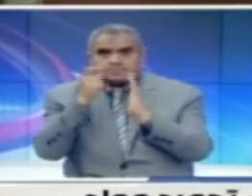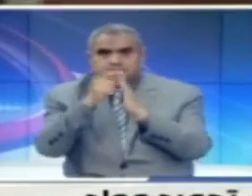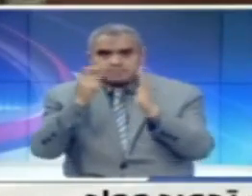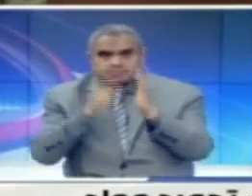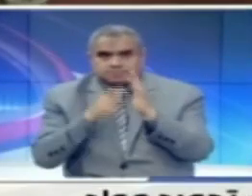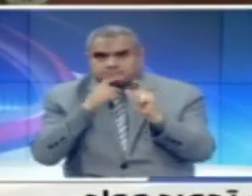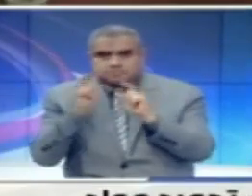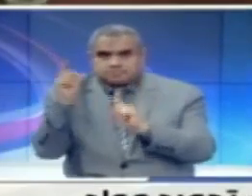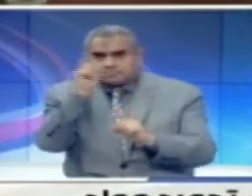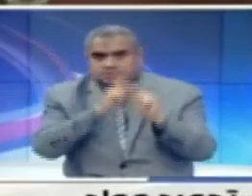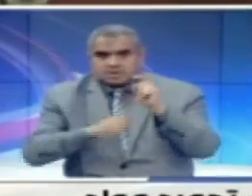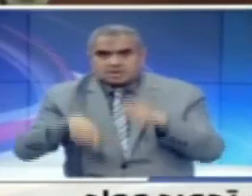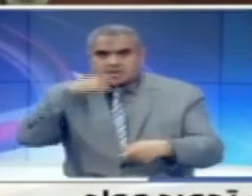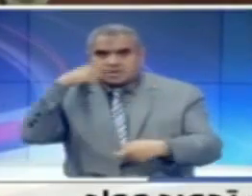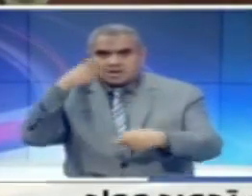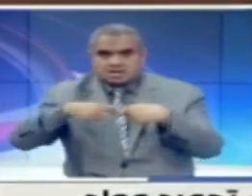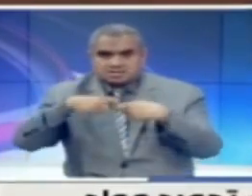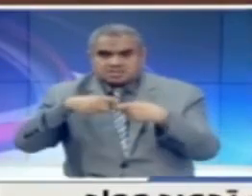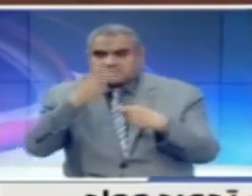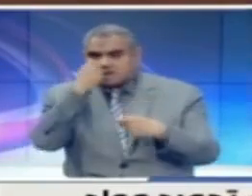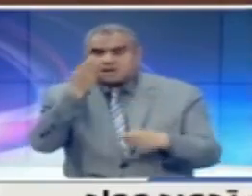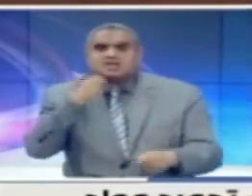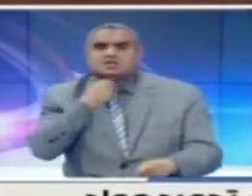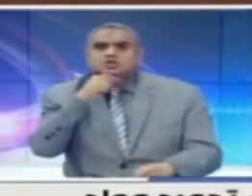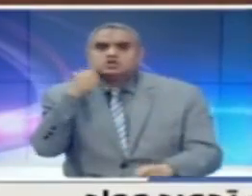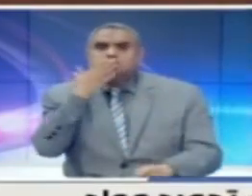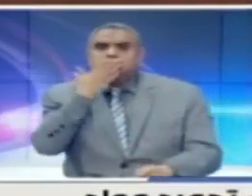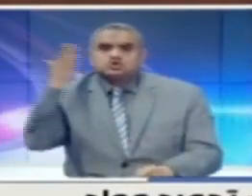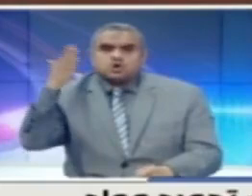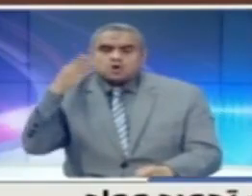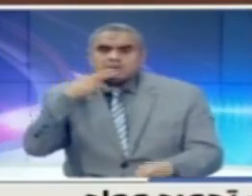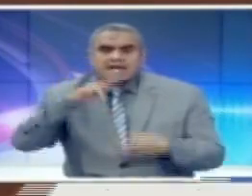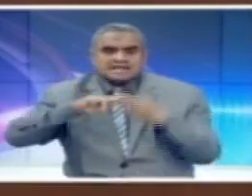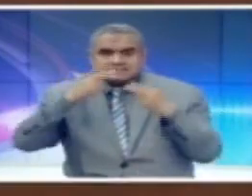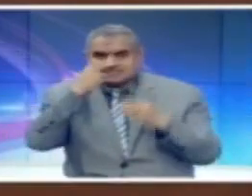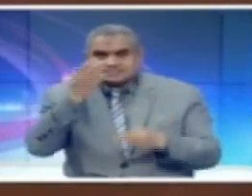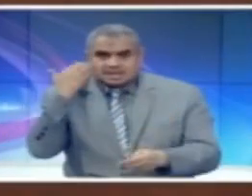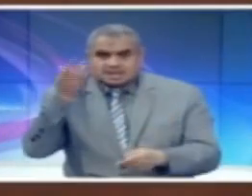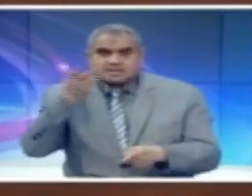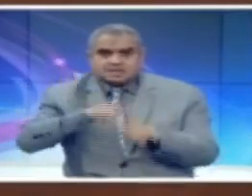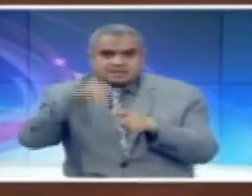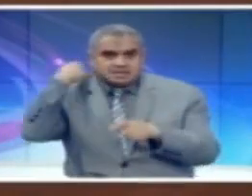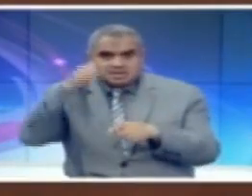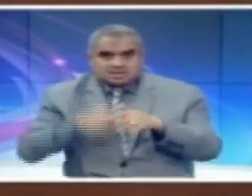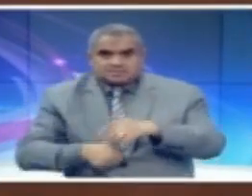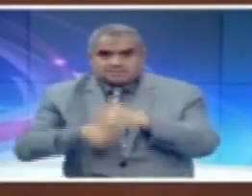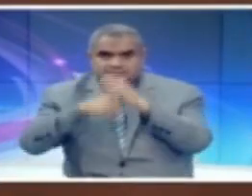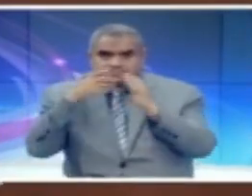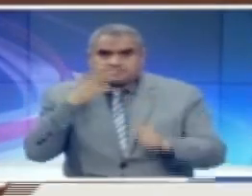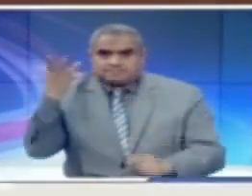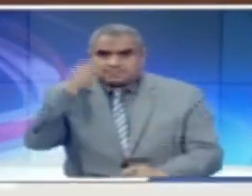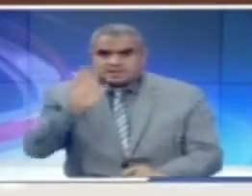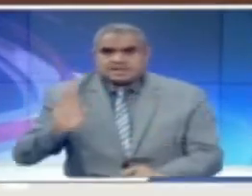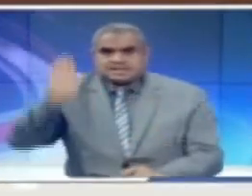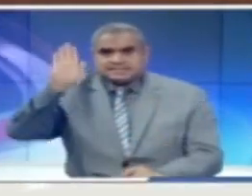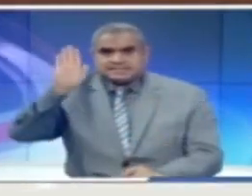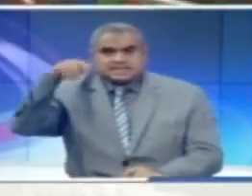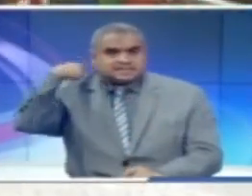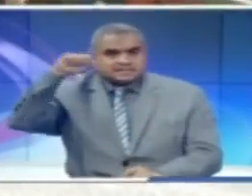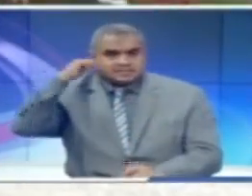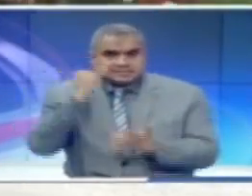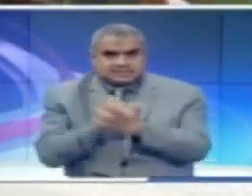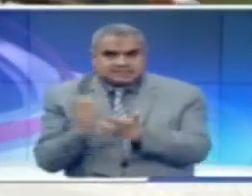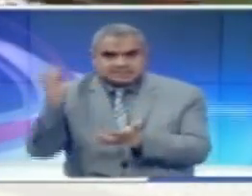بالاستحقاقات والالتزامات الناشئة على اتفاقية جوبا للسلام. كان البرهان أدى مساء أمس اليمين الدستورية الرئيس لمجلس